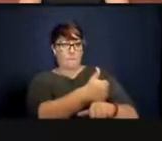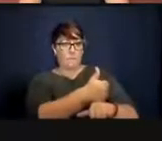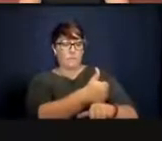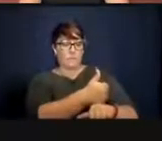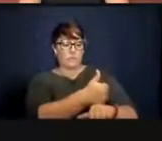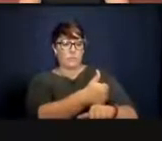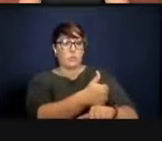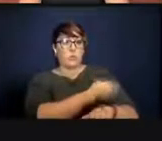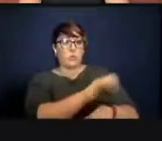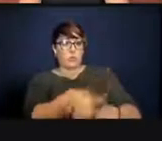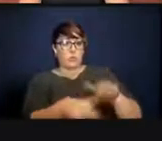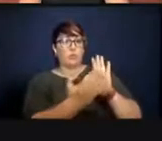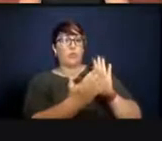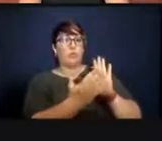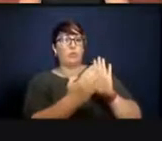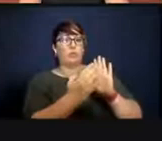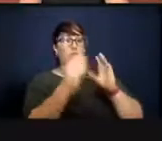hizi